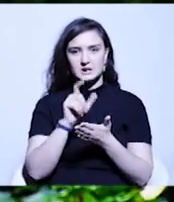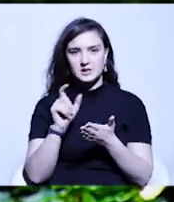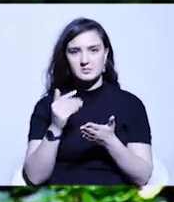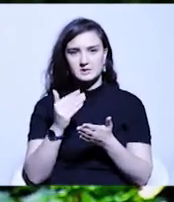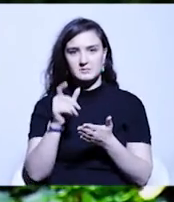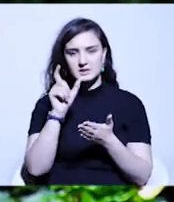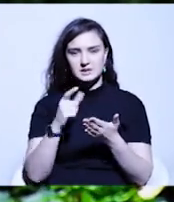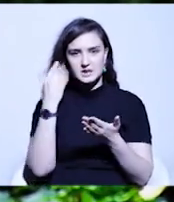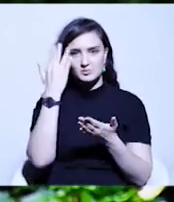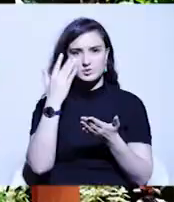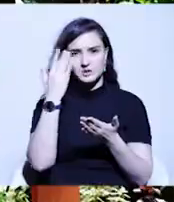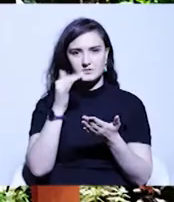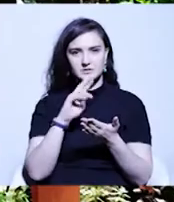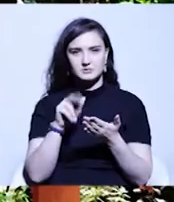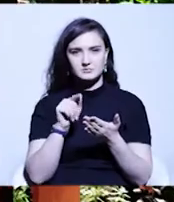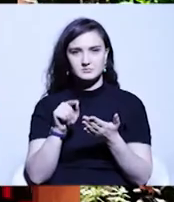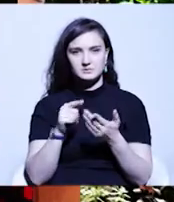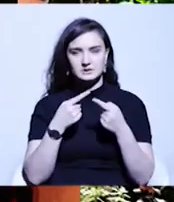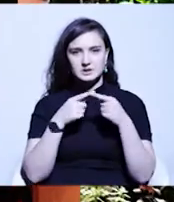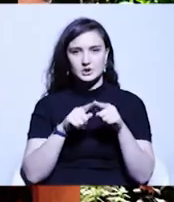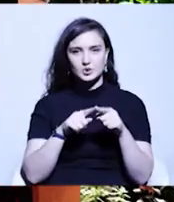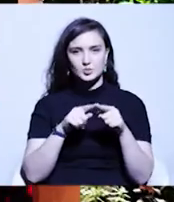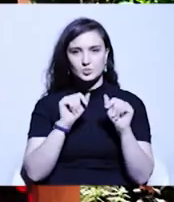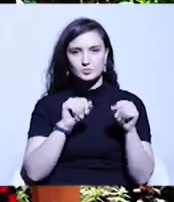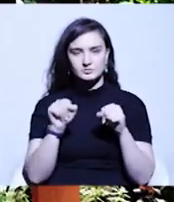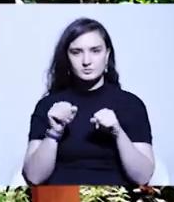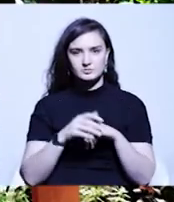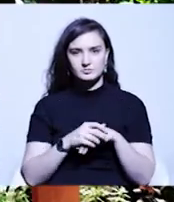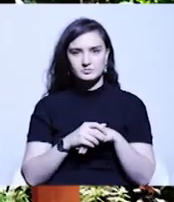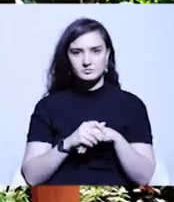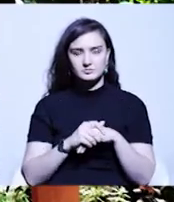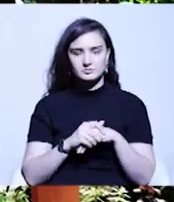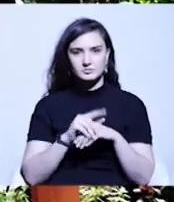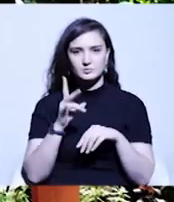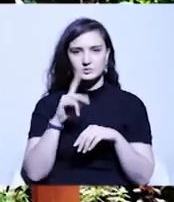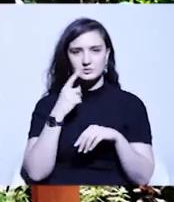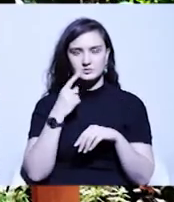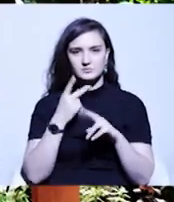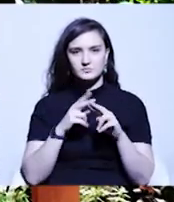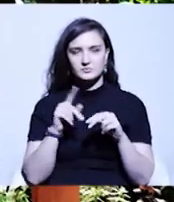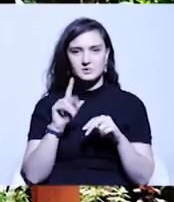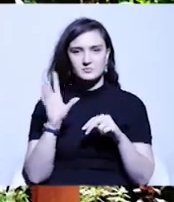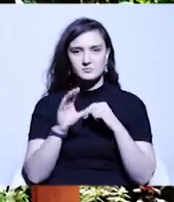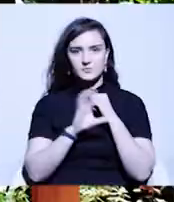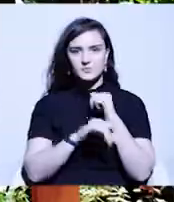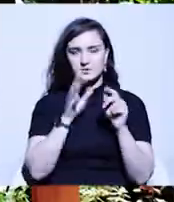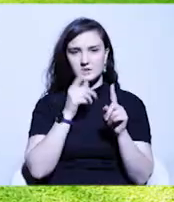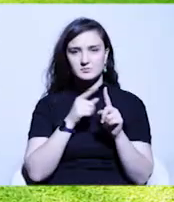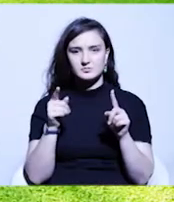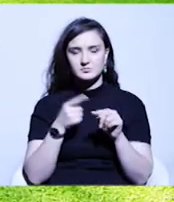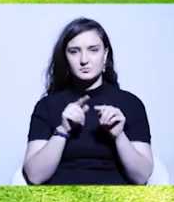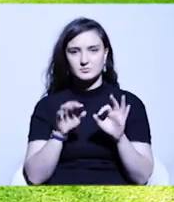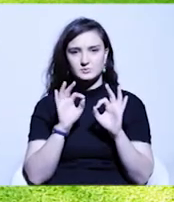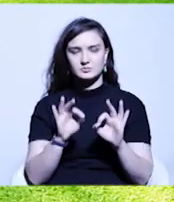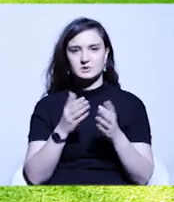ადამიანის წარმოსახვას და ტექნიკურ უნარებს. თუმცა უნდა ითქვას, რომ ამ ბოლო ხანებში, აი ამ